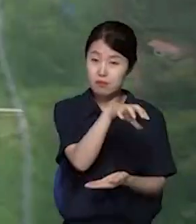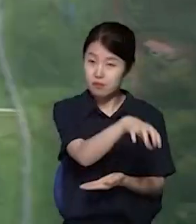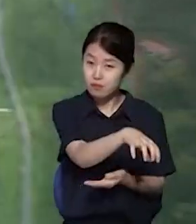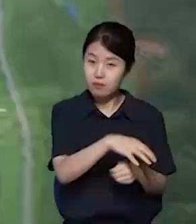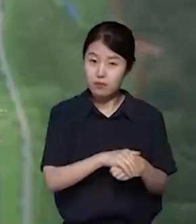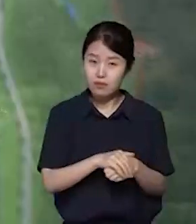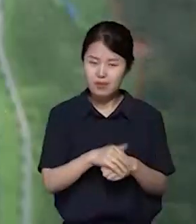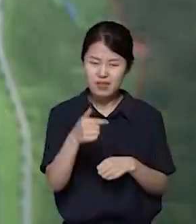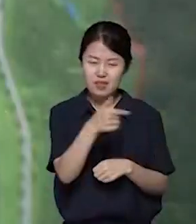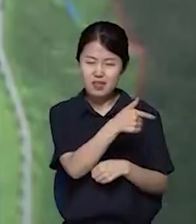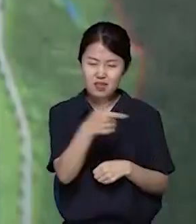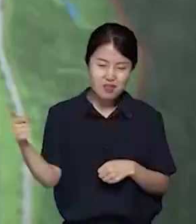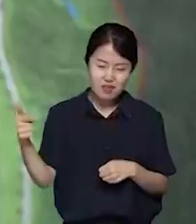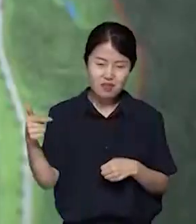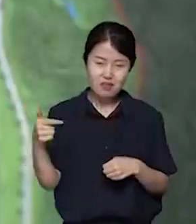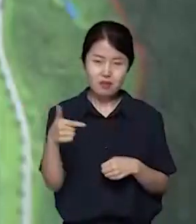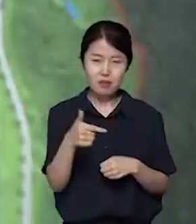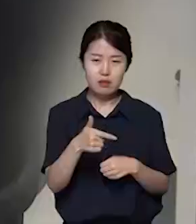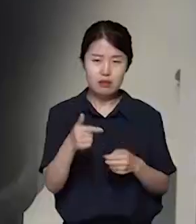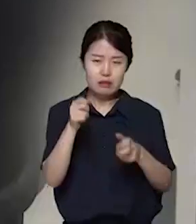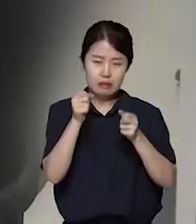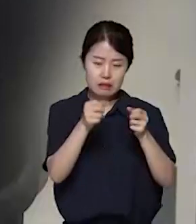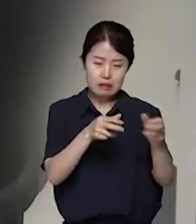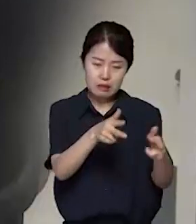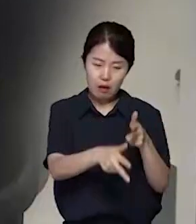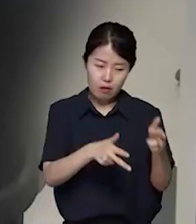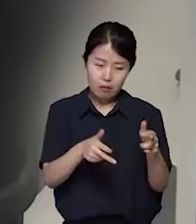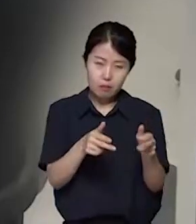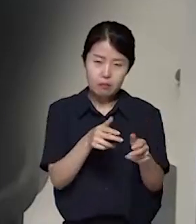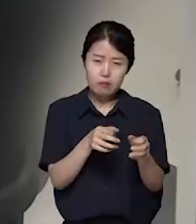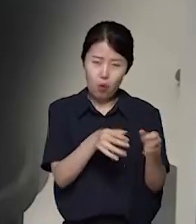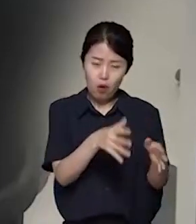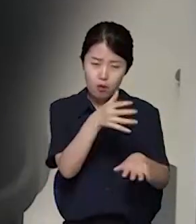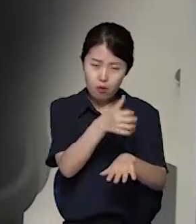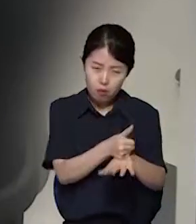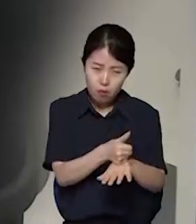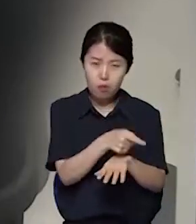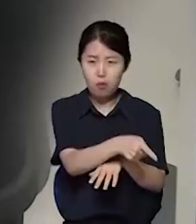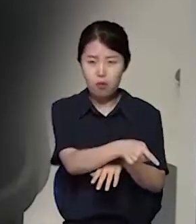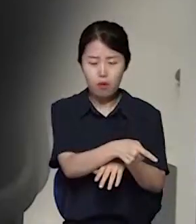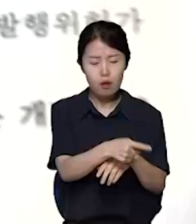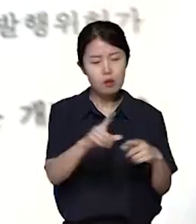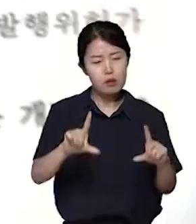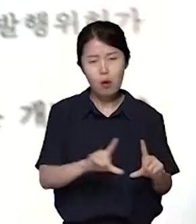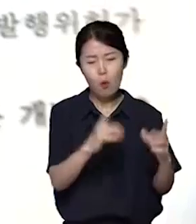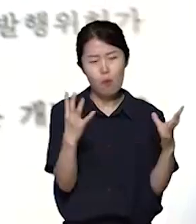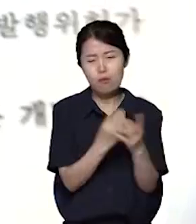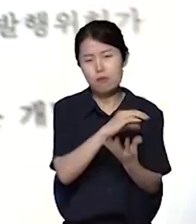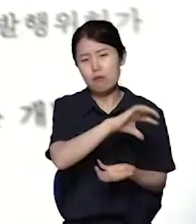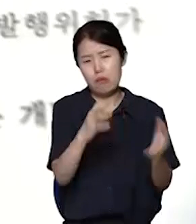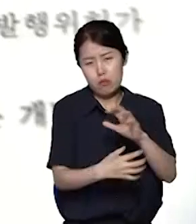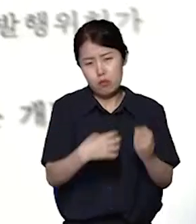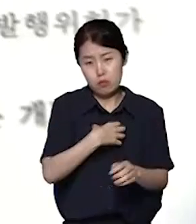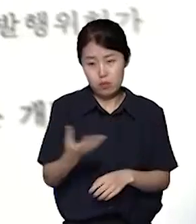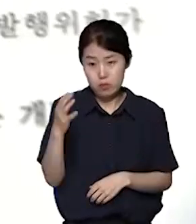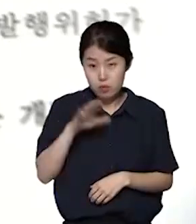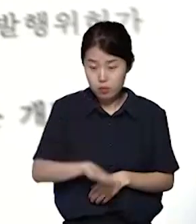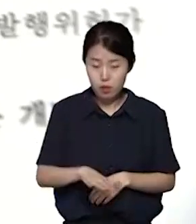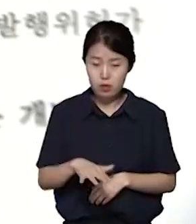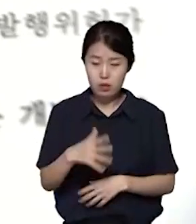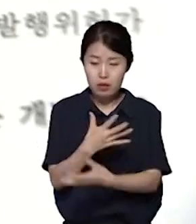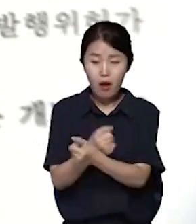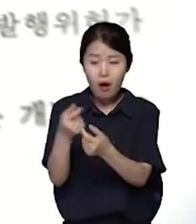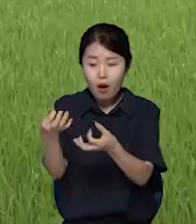사업으로 송두리째 바뀔 처지에 놓여 있지만 담양군은 협약서 공개를 끝내 거부하고 있습니다. 담양군의 이상한